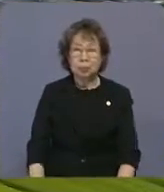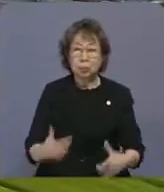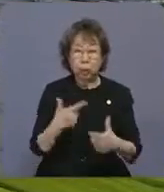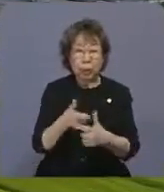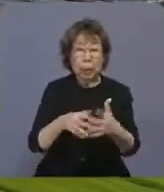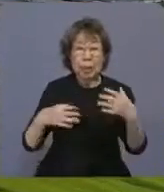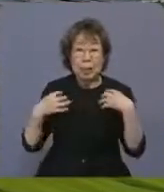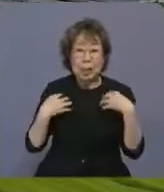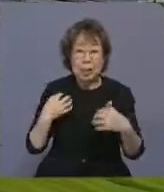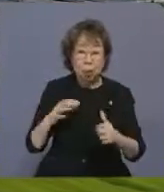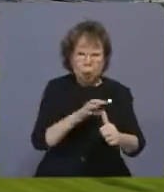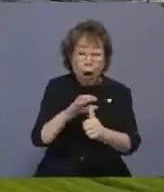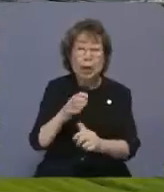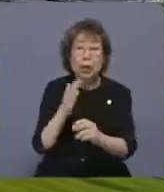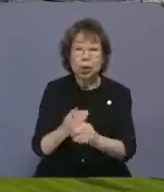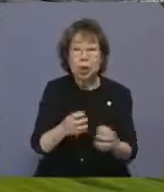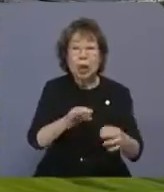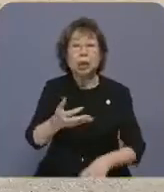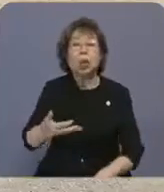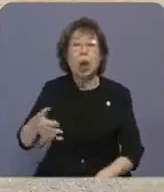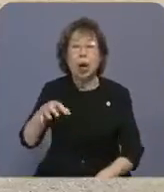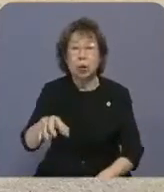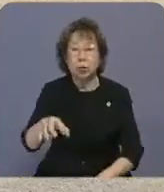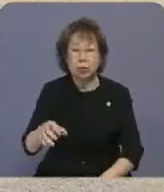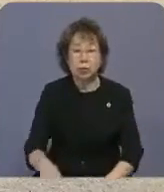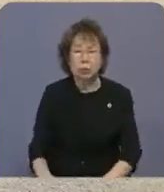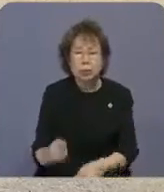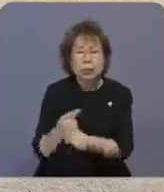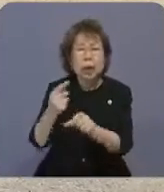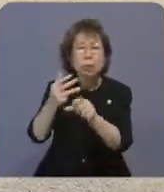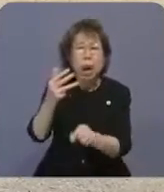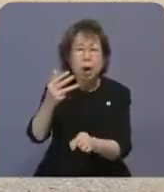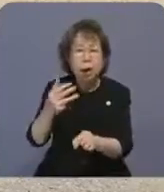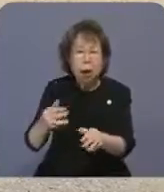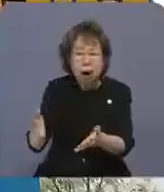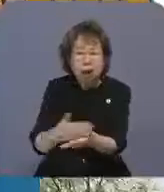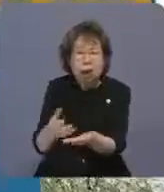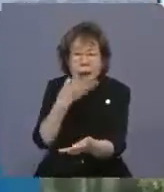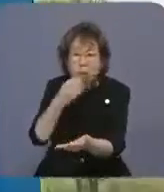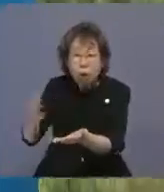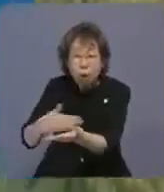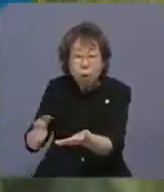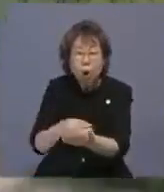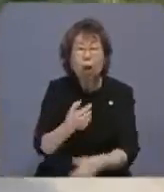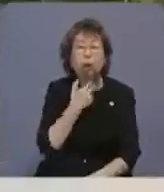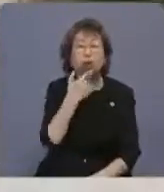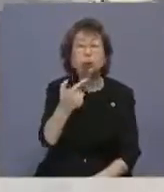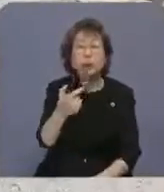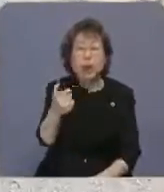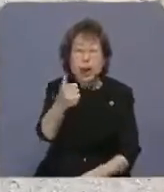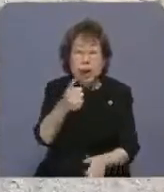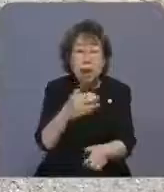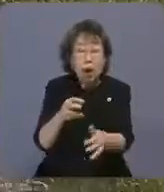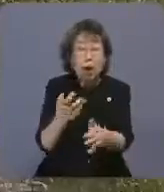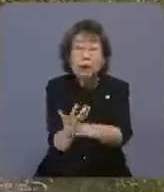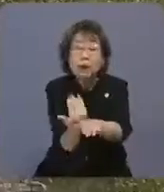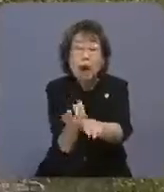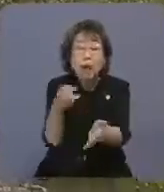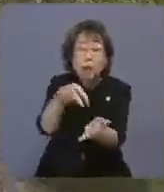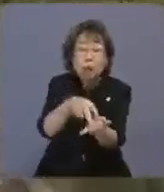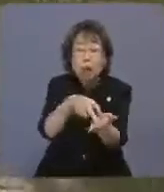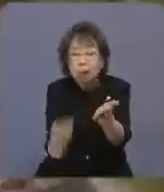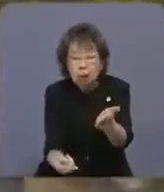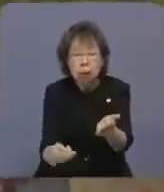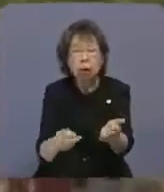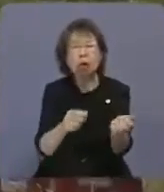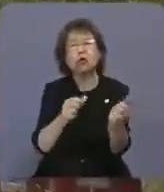부산시가 관리하는 낙동강 생태공원. 지난해 8월 쓰레기를 수거하던 60대 노동자가 화물차 짐칸에서